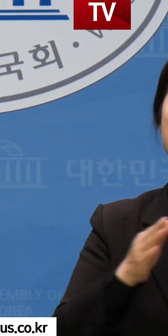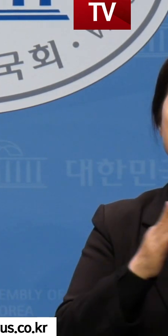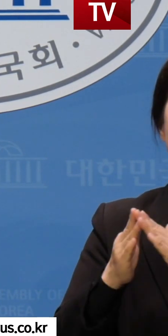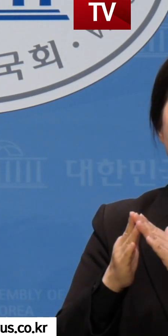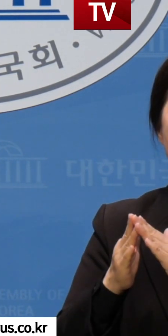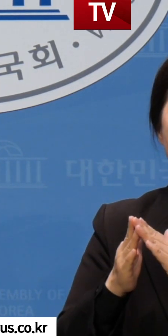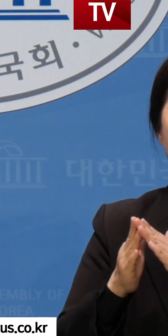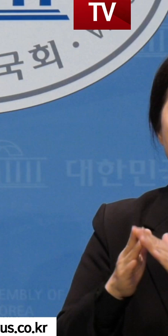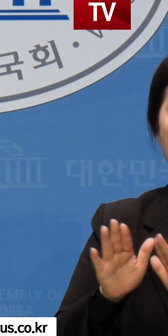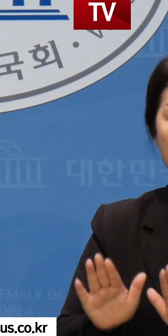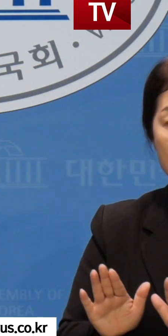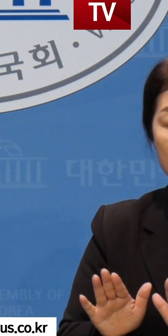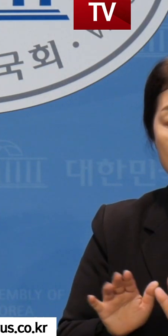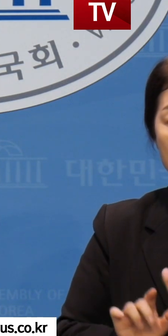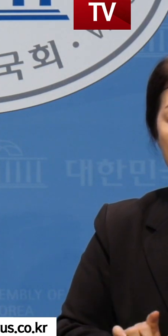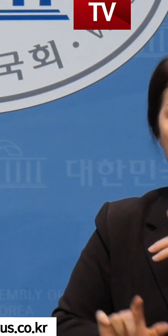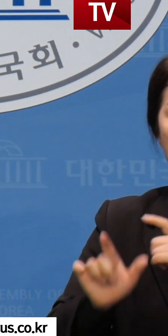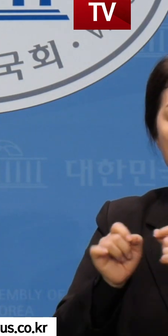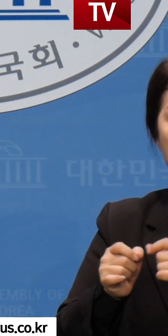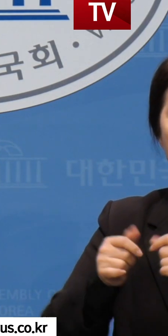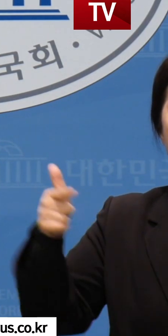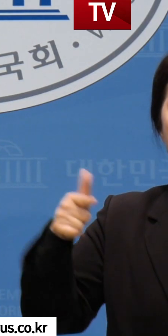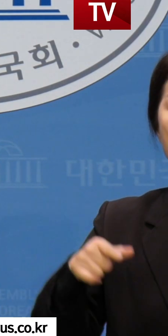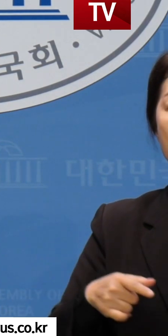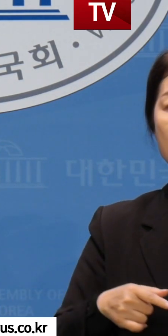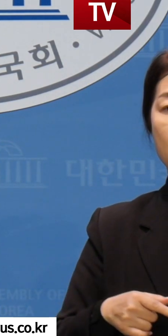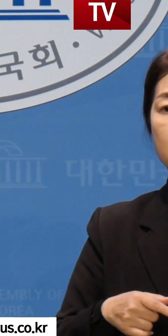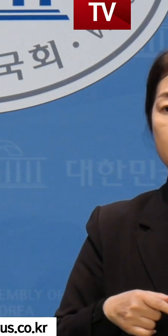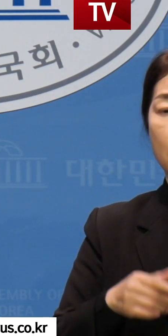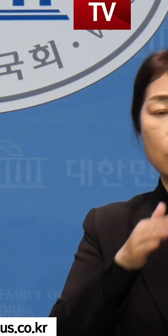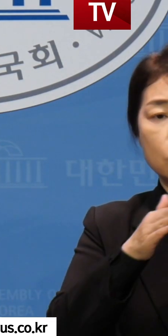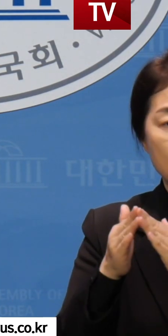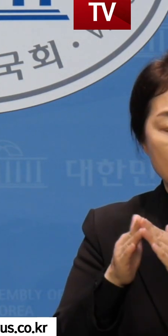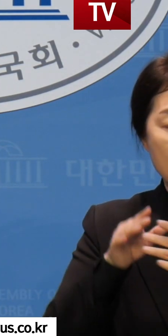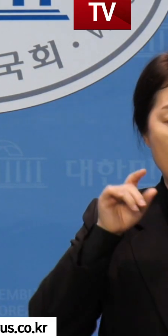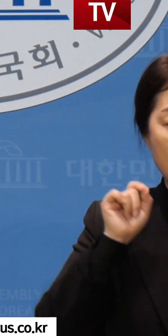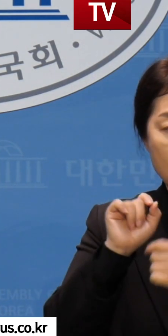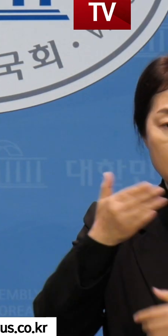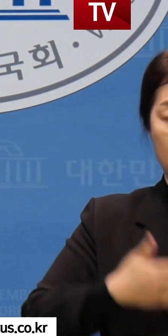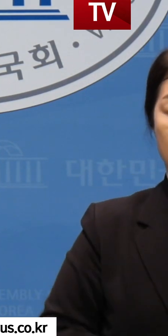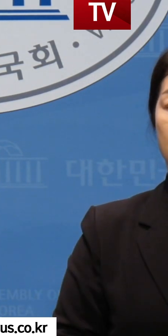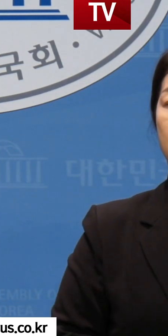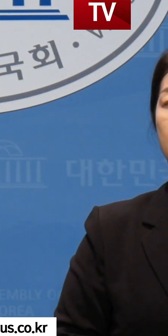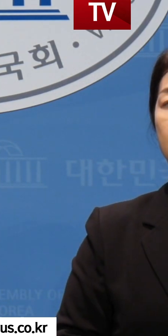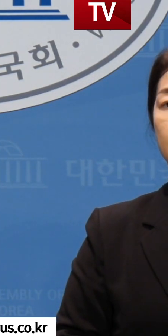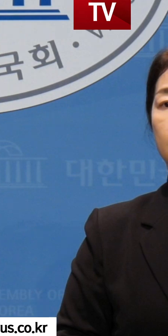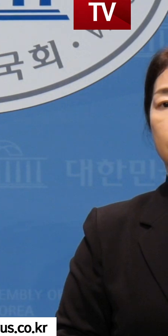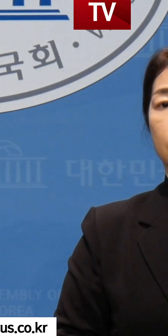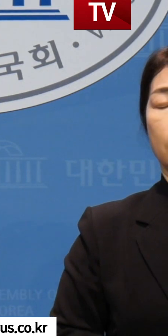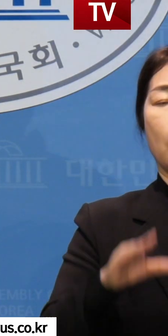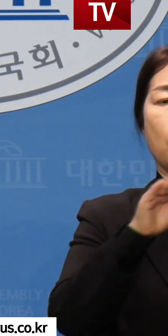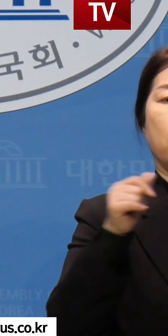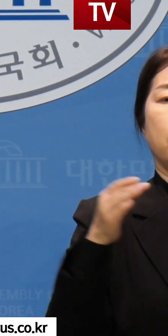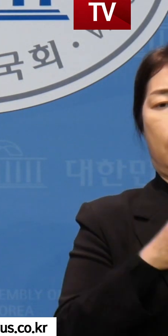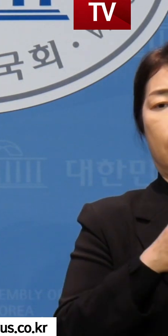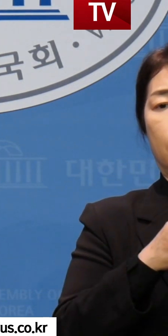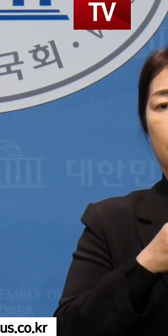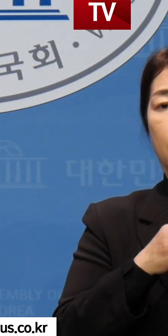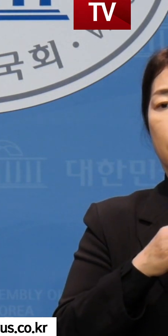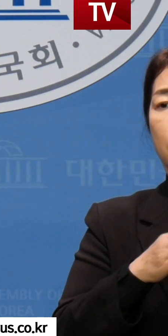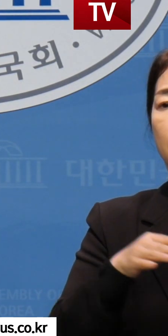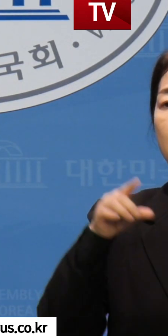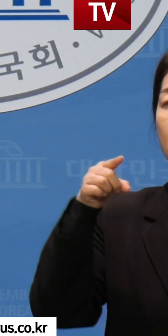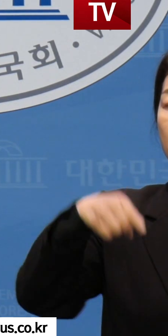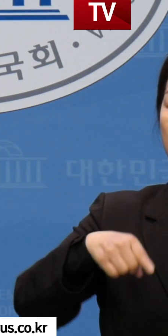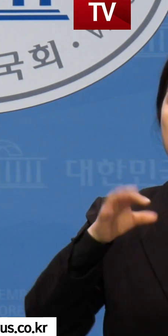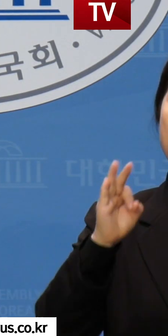최근에도 늘어서 134조에 육박하고 있습니다. 특히 부동산 PF 대출에